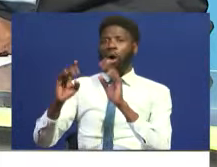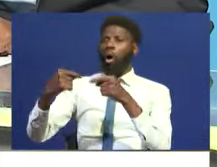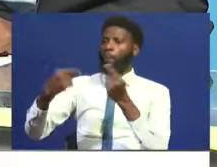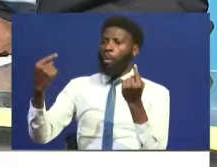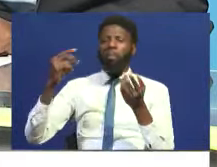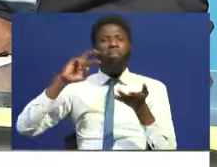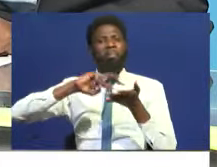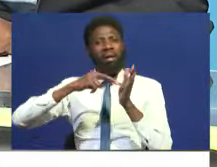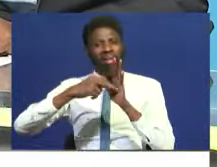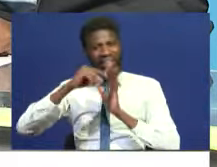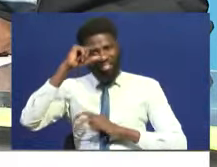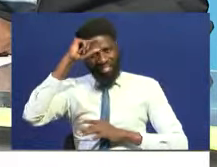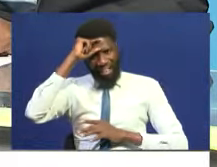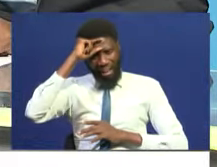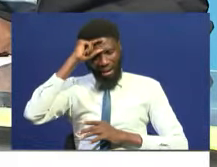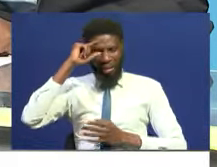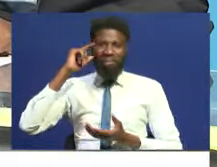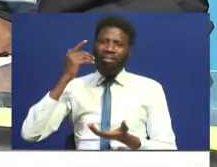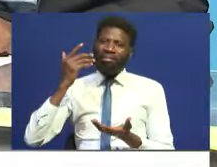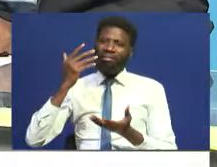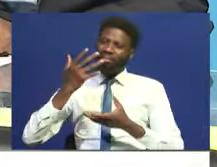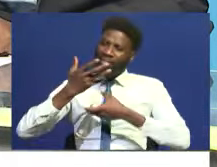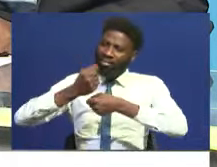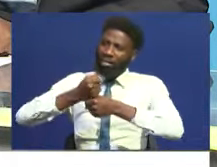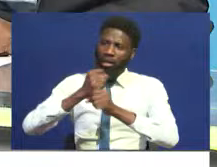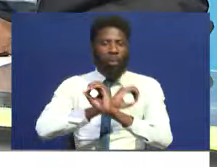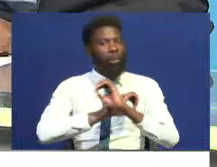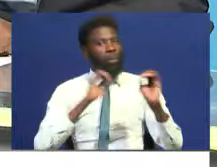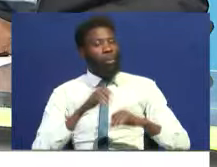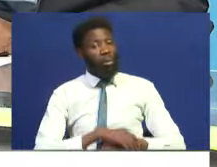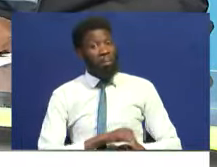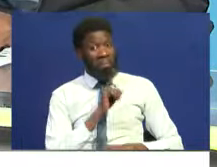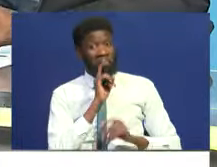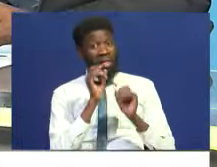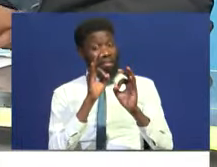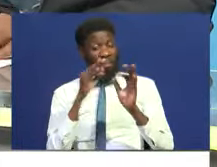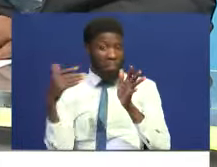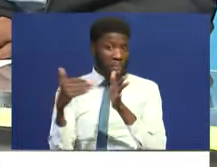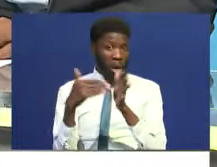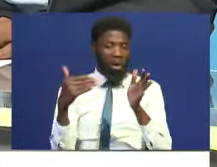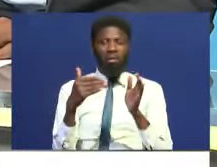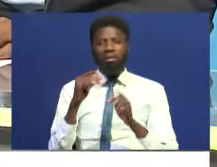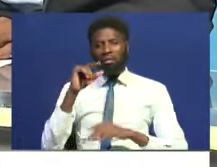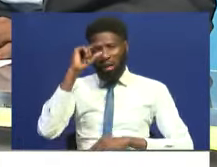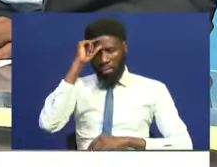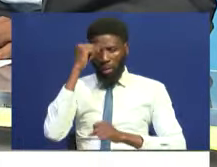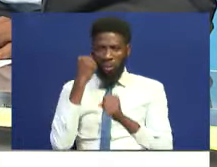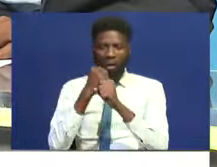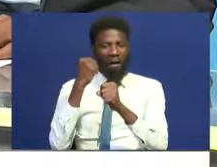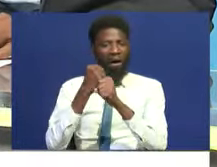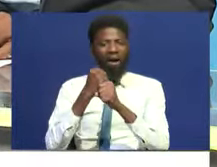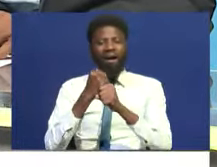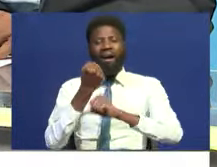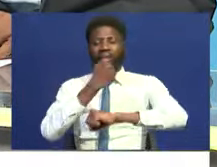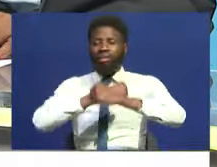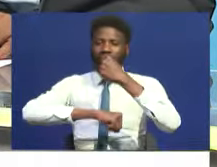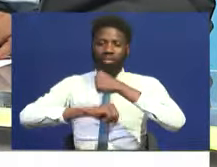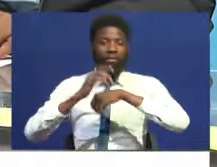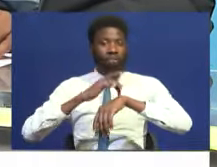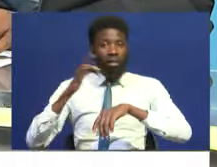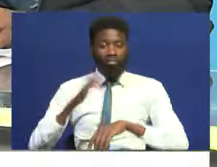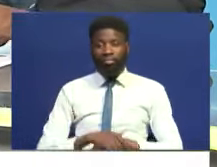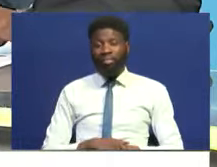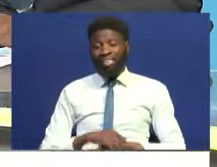Mudavadi anasema kupingwa kwa mswada huo kutalemaza shughuli za serikali. Akizungumza katika kaunti ya Baringo, Musalia alipongeza wabunge waliounga